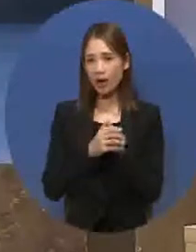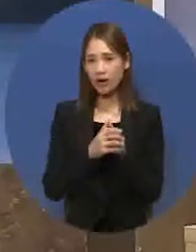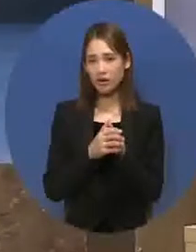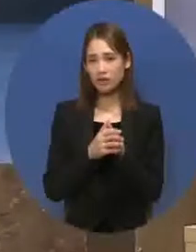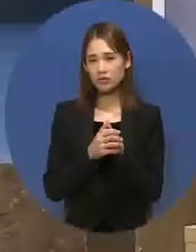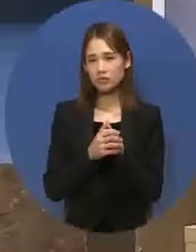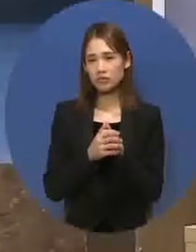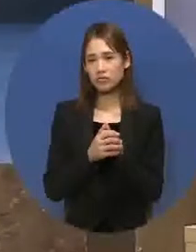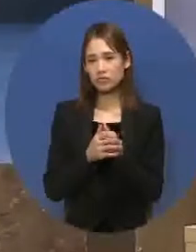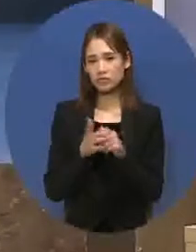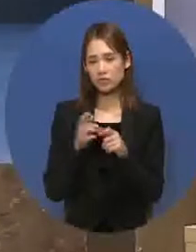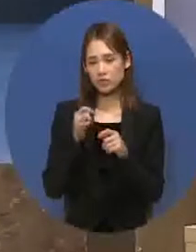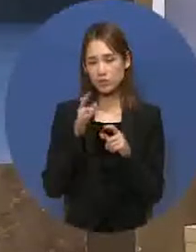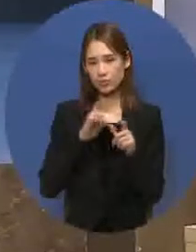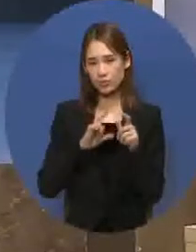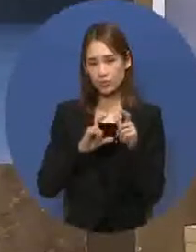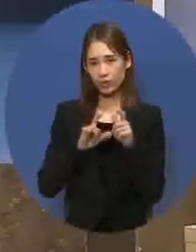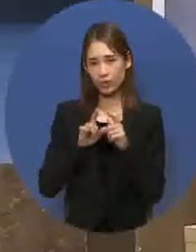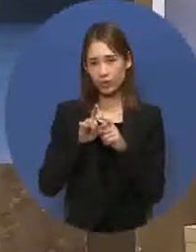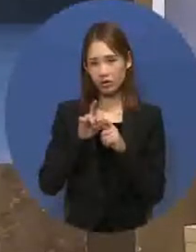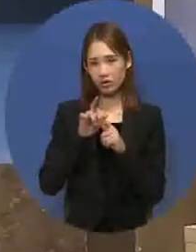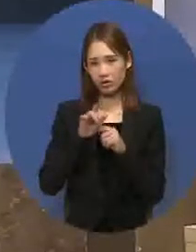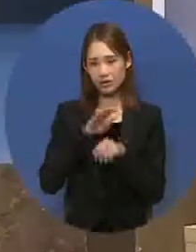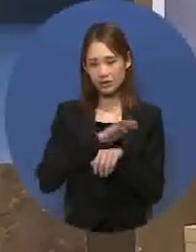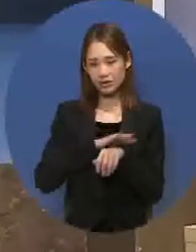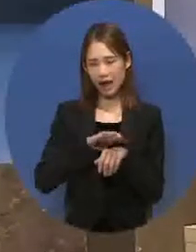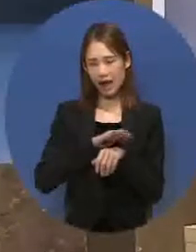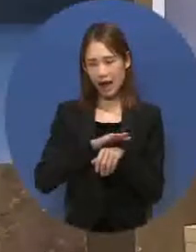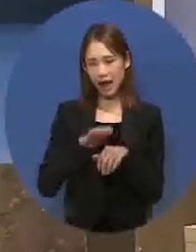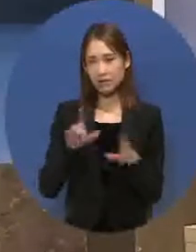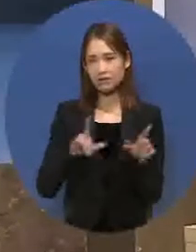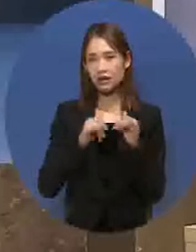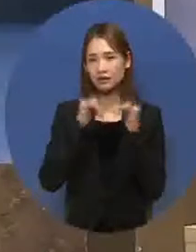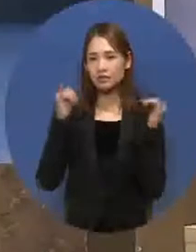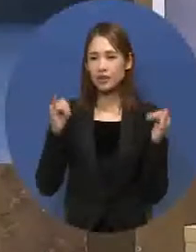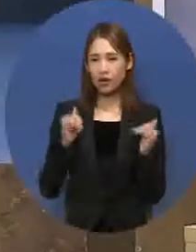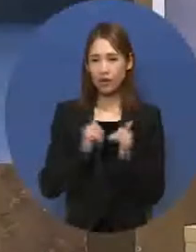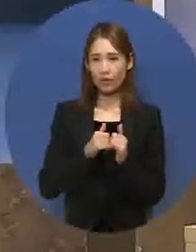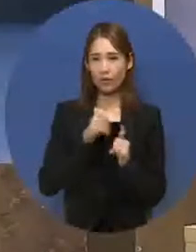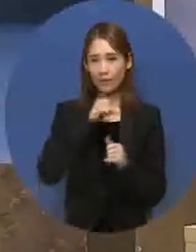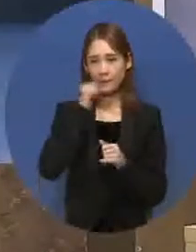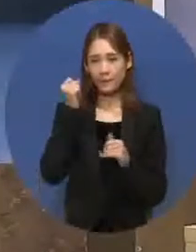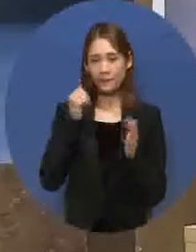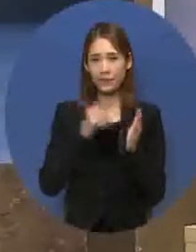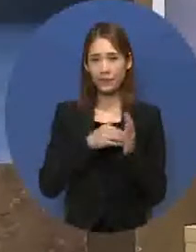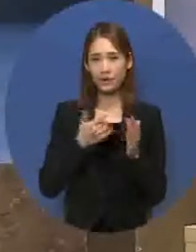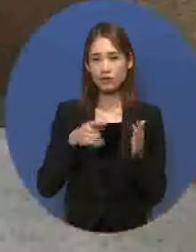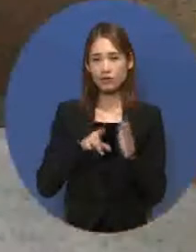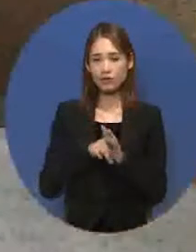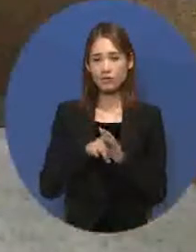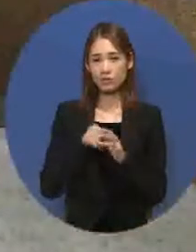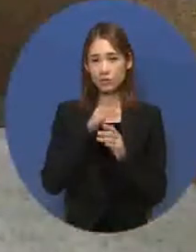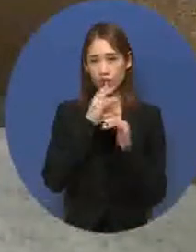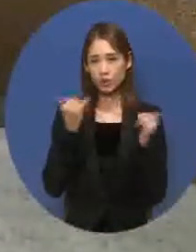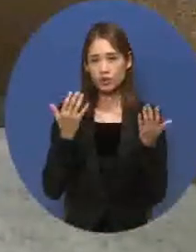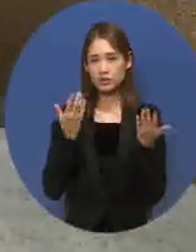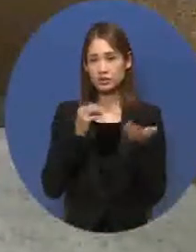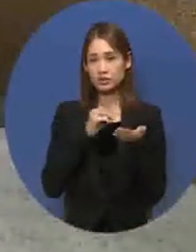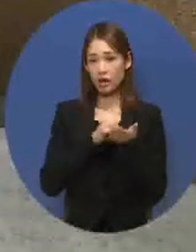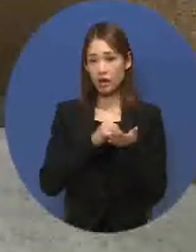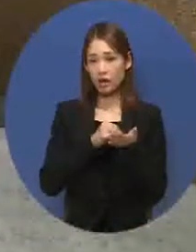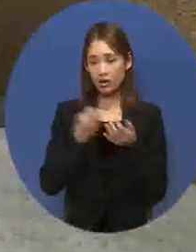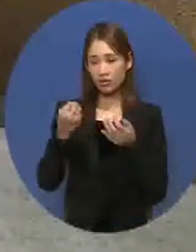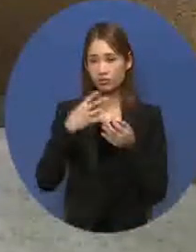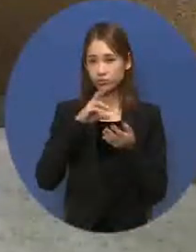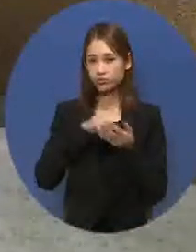이게 좀 더 사회가 더 잘 사는 사회가 될 수 예, 있기 예. 때문에 이 노인의 일자리 문제는 말씀하신